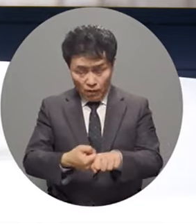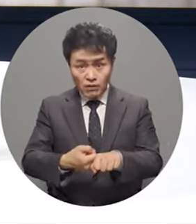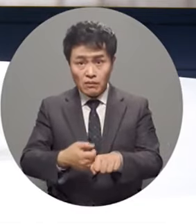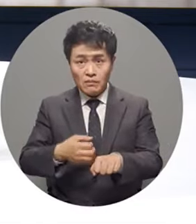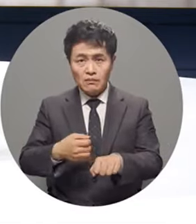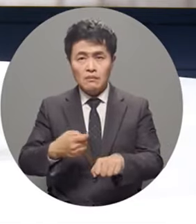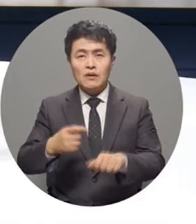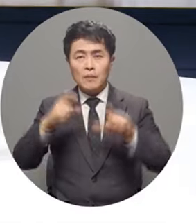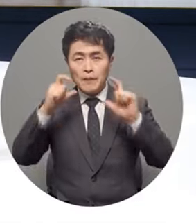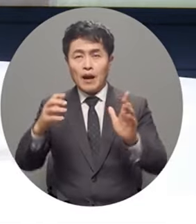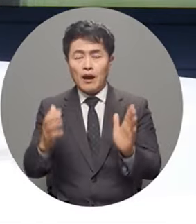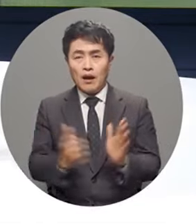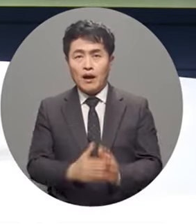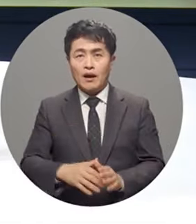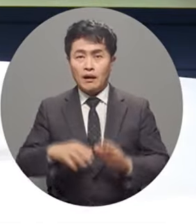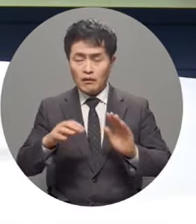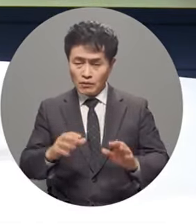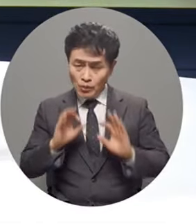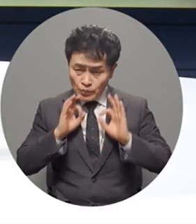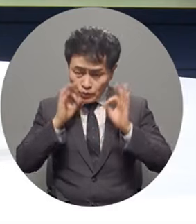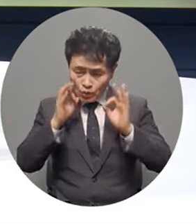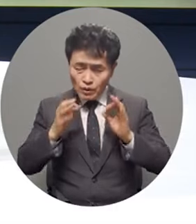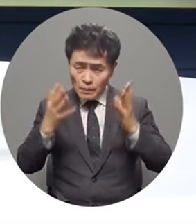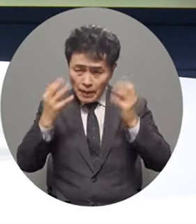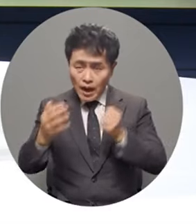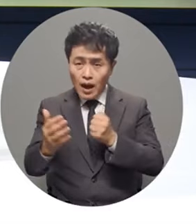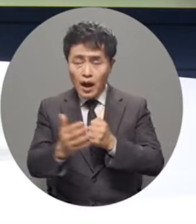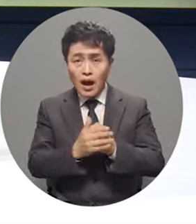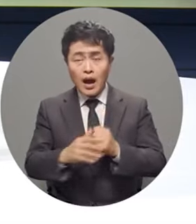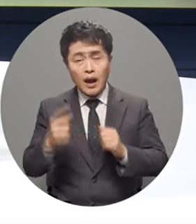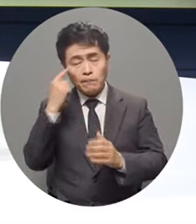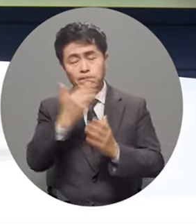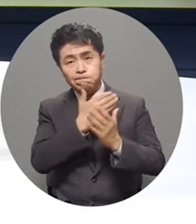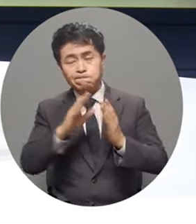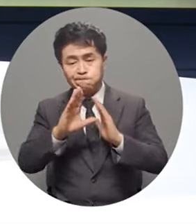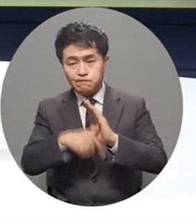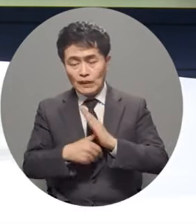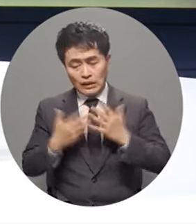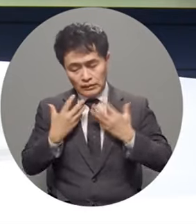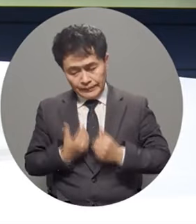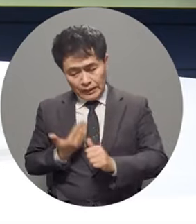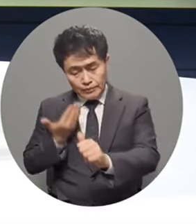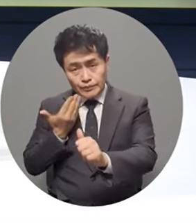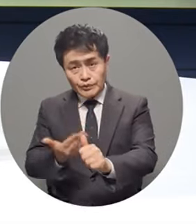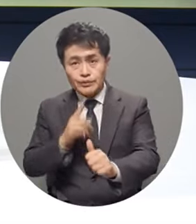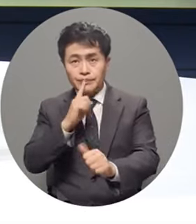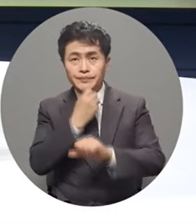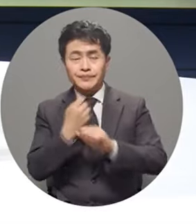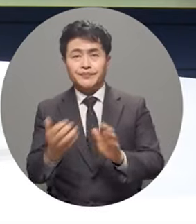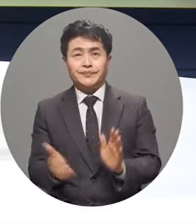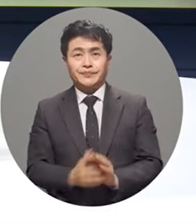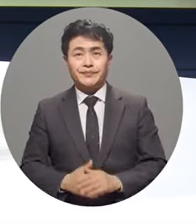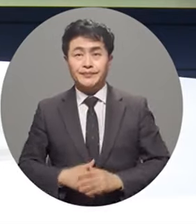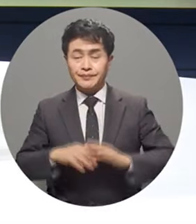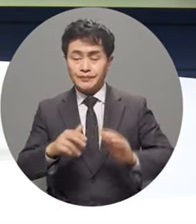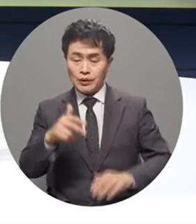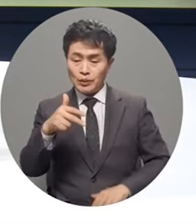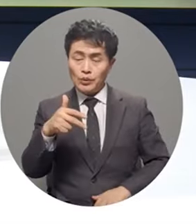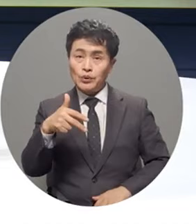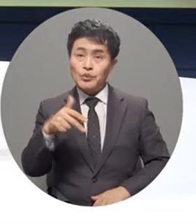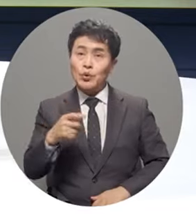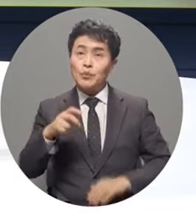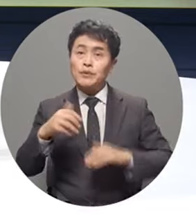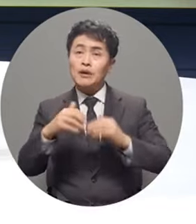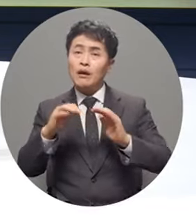선고했습니다. 재판부는 노력하는 다수에게 허탈감과 좌절감을 줬다고 지적했습니다. 조민 씨 측은